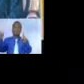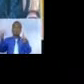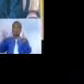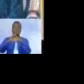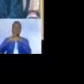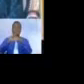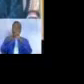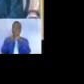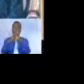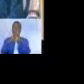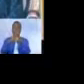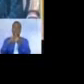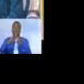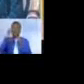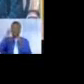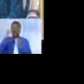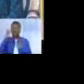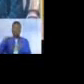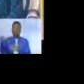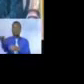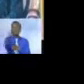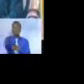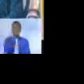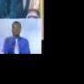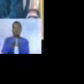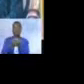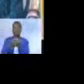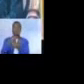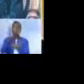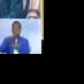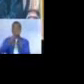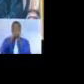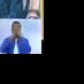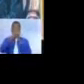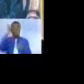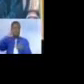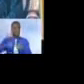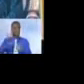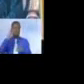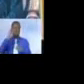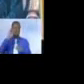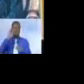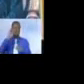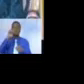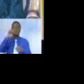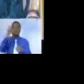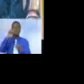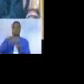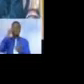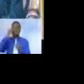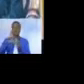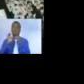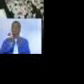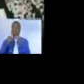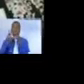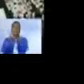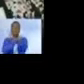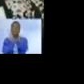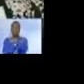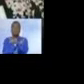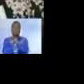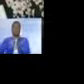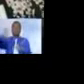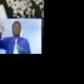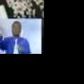BRVM devrait mobiliser davantage de ressources pour répondre aux besoins de financement de notre développement.